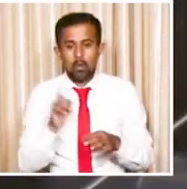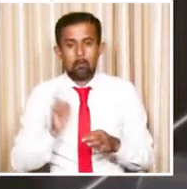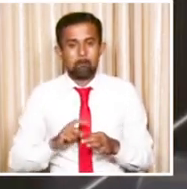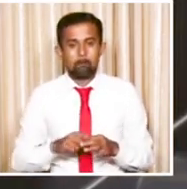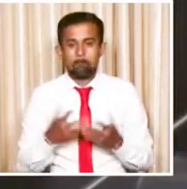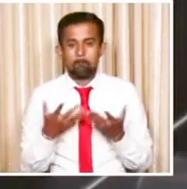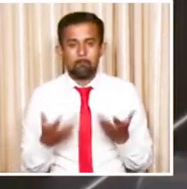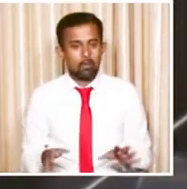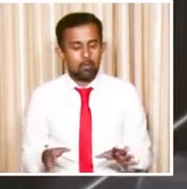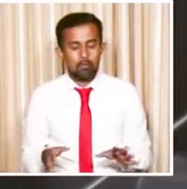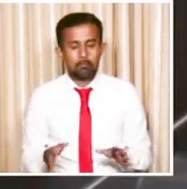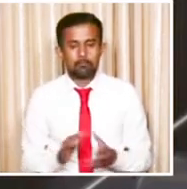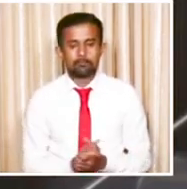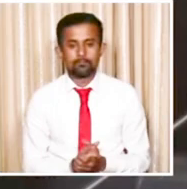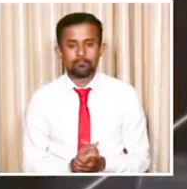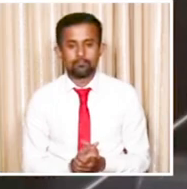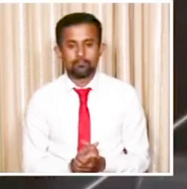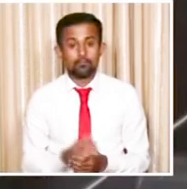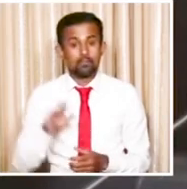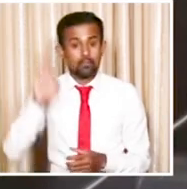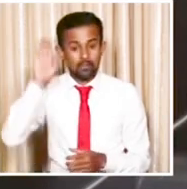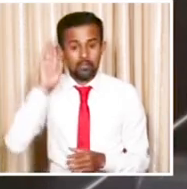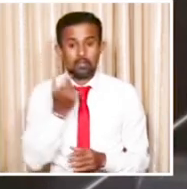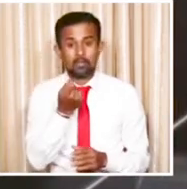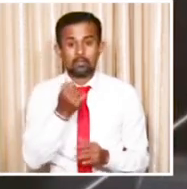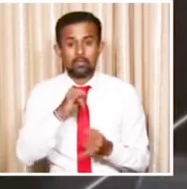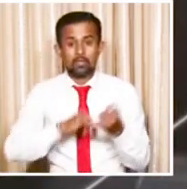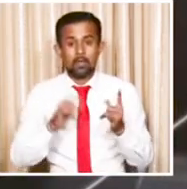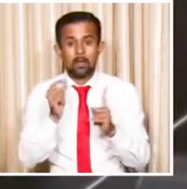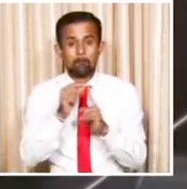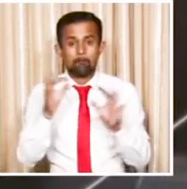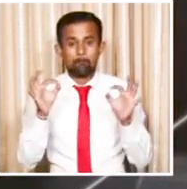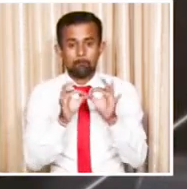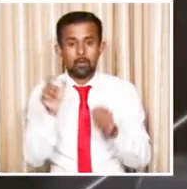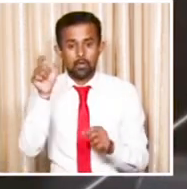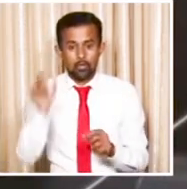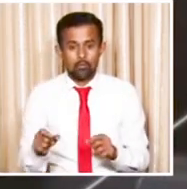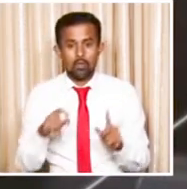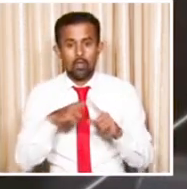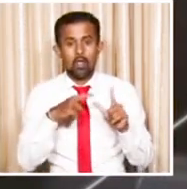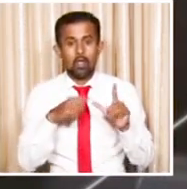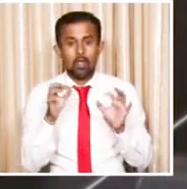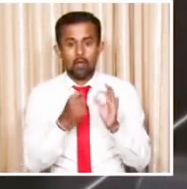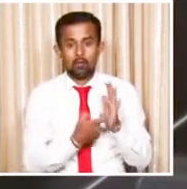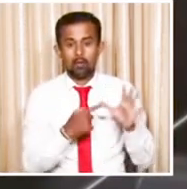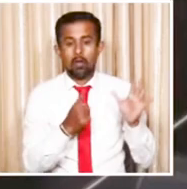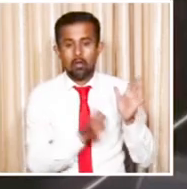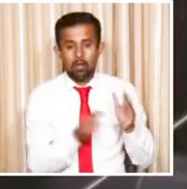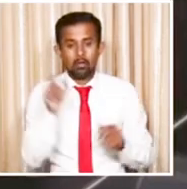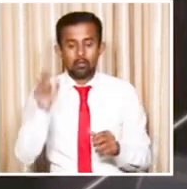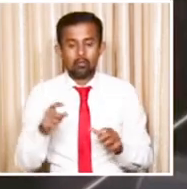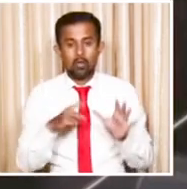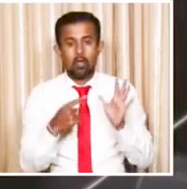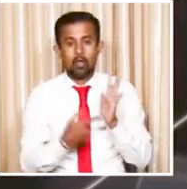ඇති කරගත්තා. විශේෂයෙන්ම ඒ කාලේ හිටපු මුදල් ලේකම්ලා පී.බී. ජයසුන්දරලා ඒ වගේම කබ්‍රාල් මැතිතුමන්ලා